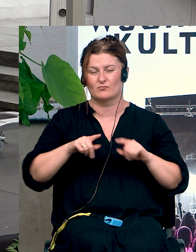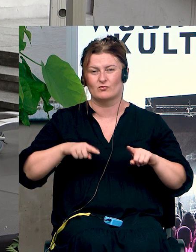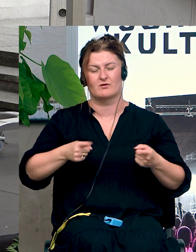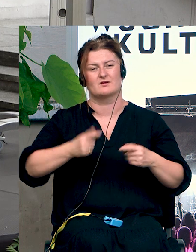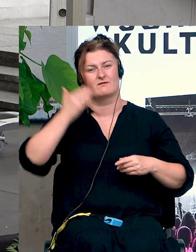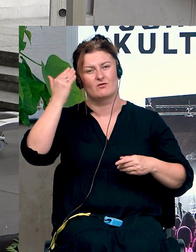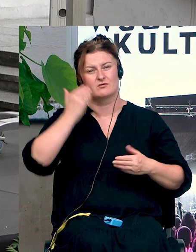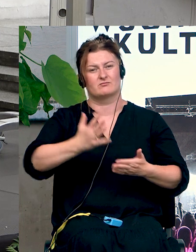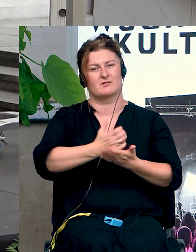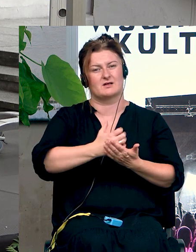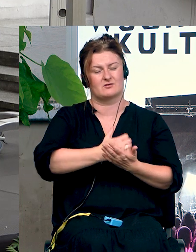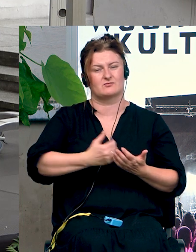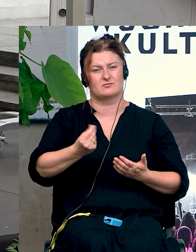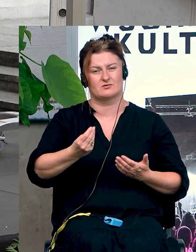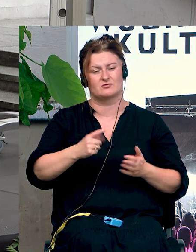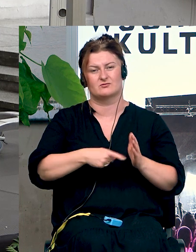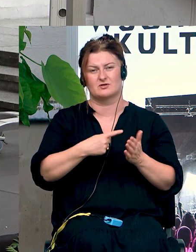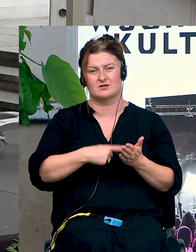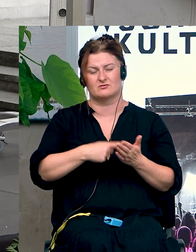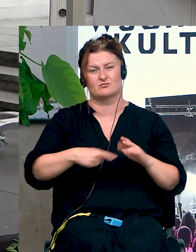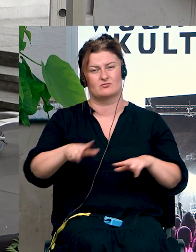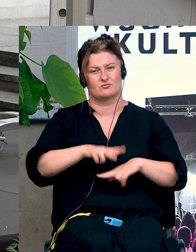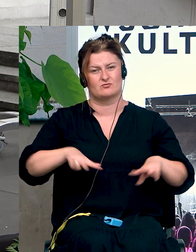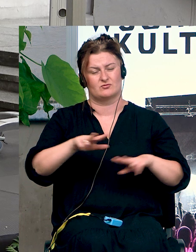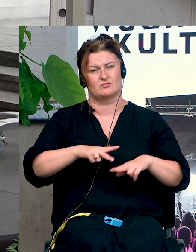сім'ям часто потрібна допомога з тим, щоб просто виживати.